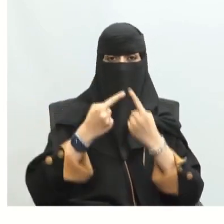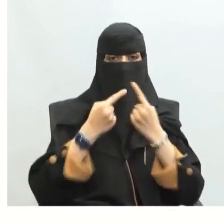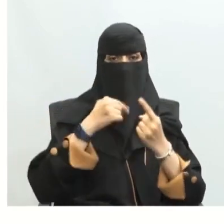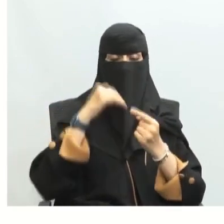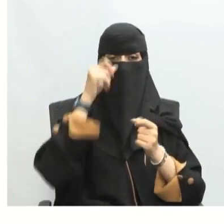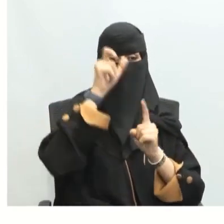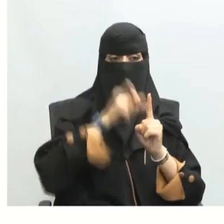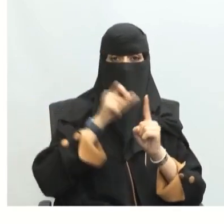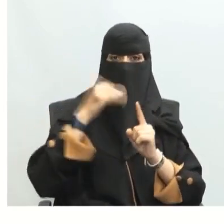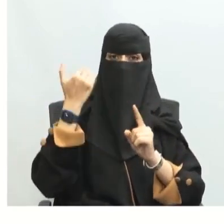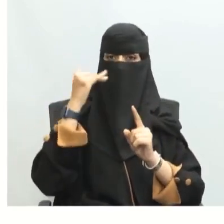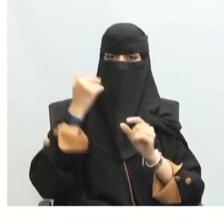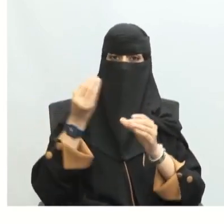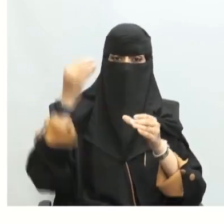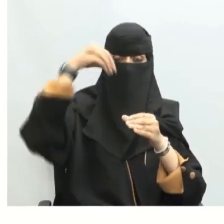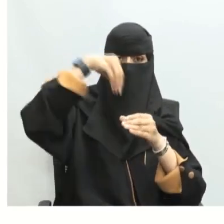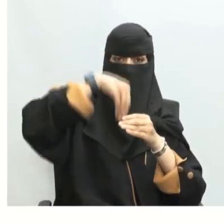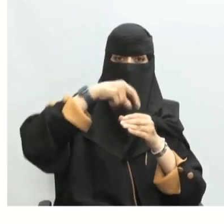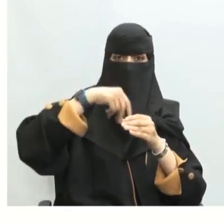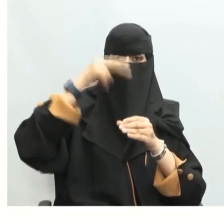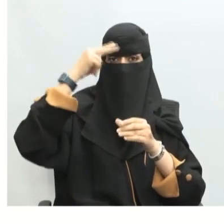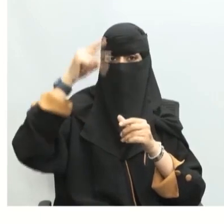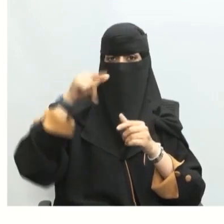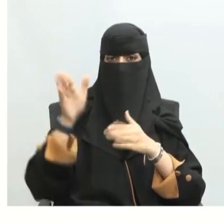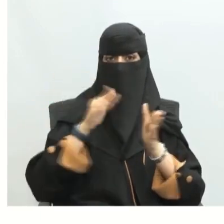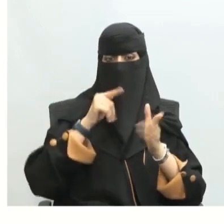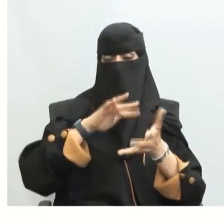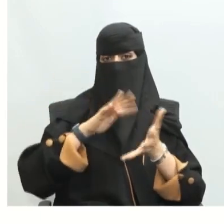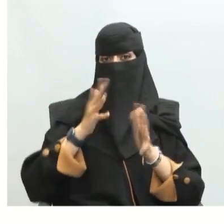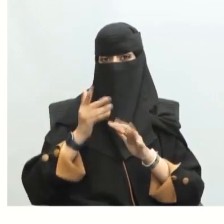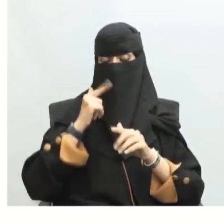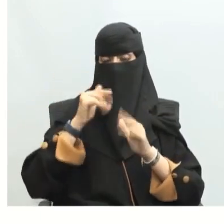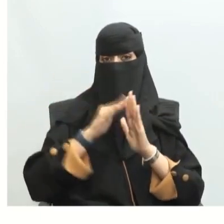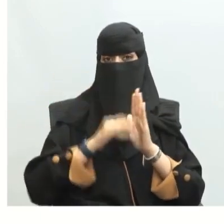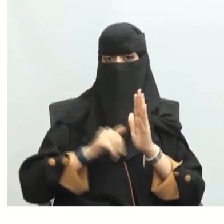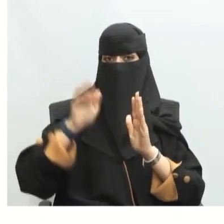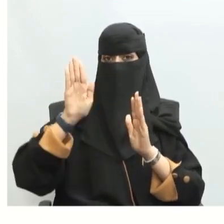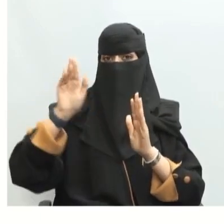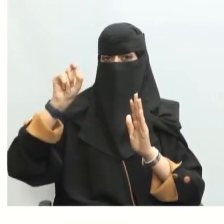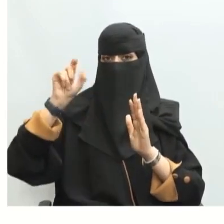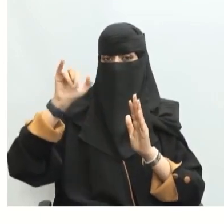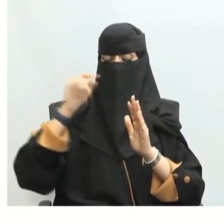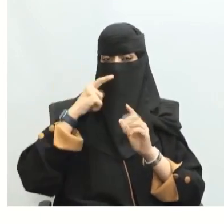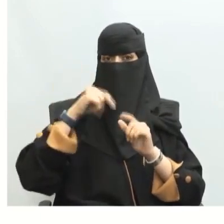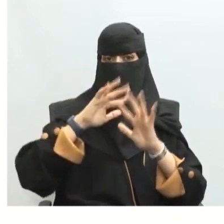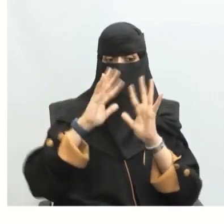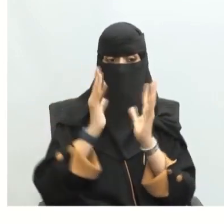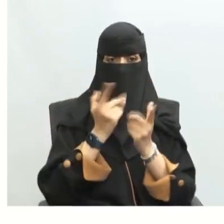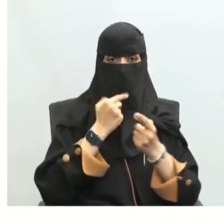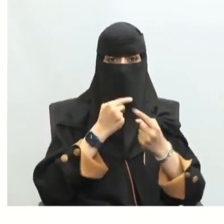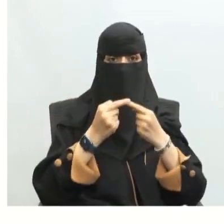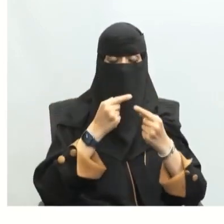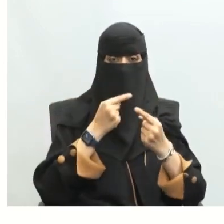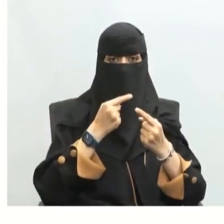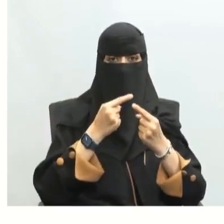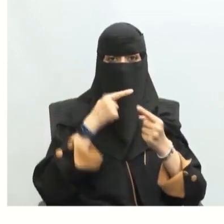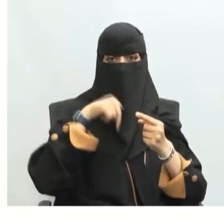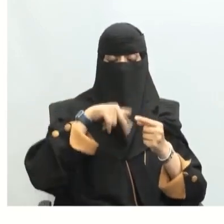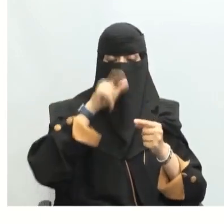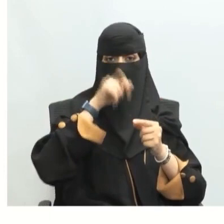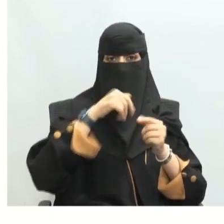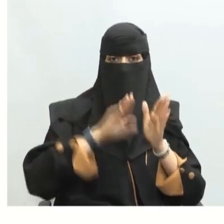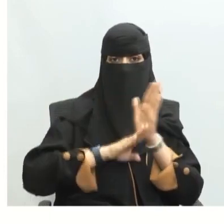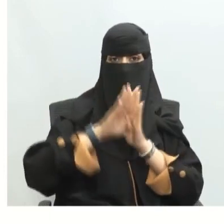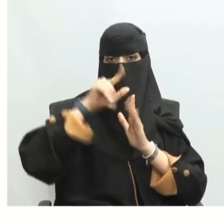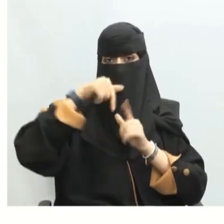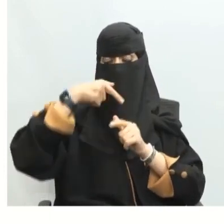داخل المملكه العربيه السعوديه بينما برنامج سفير هو للحوار الحضاري مع شباب